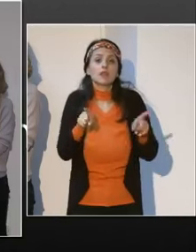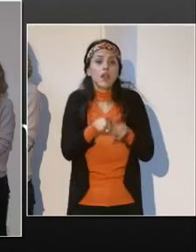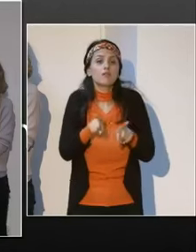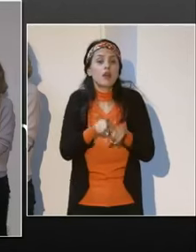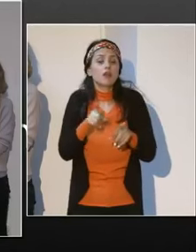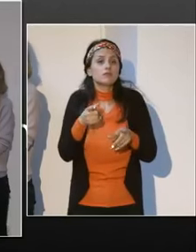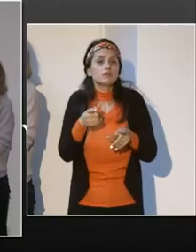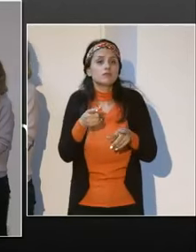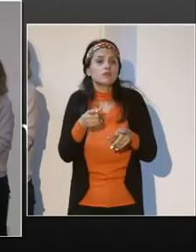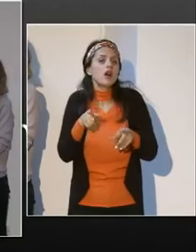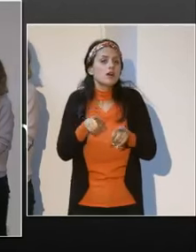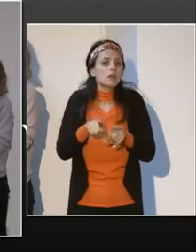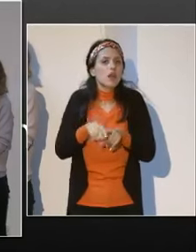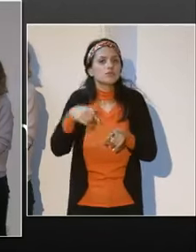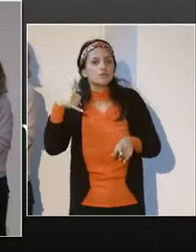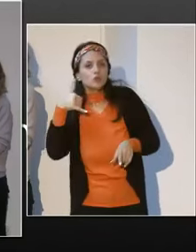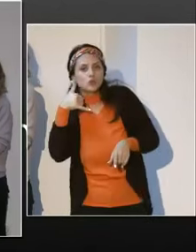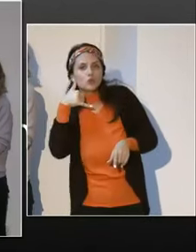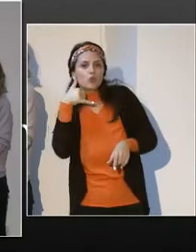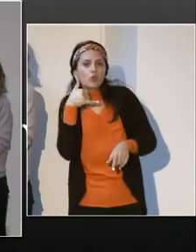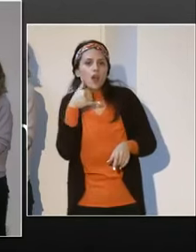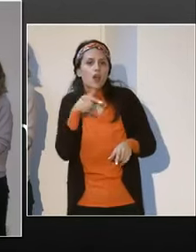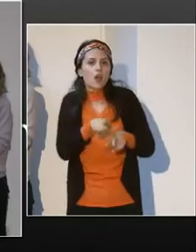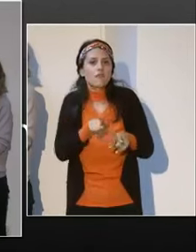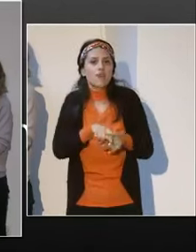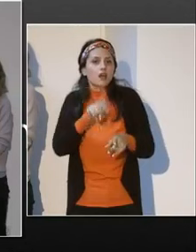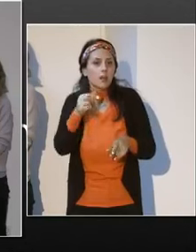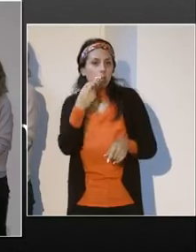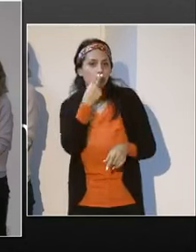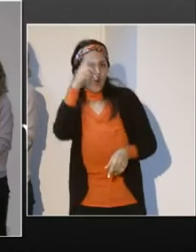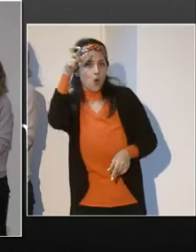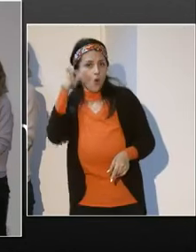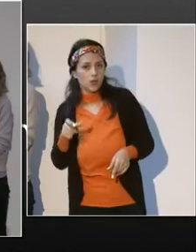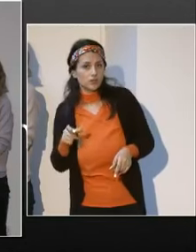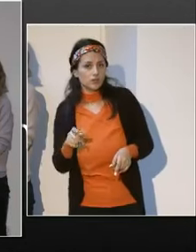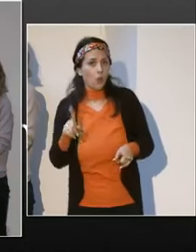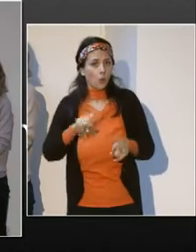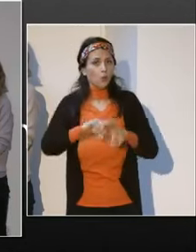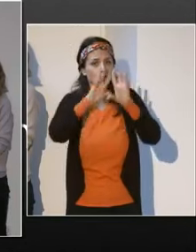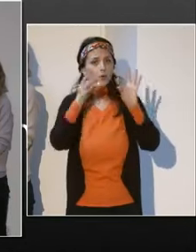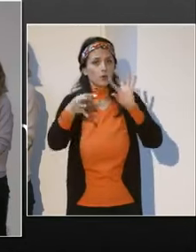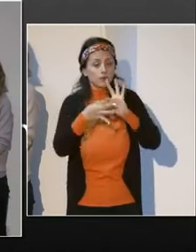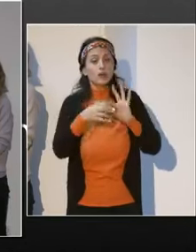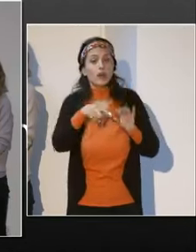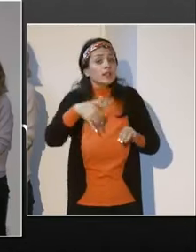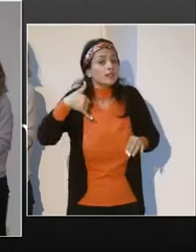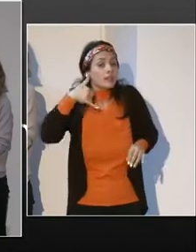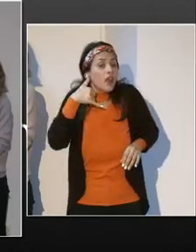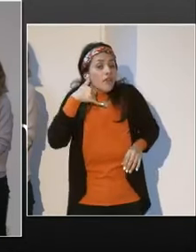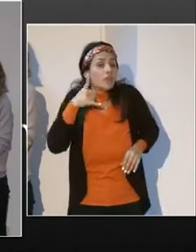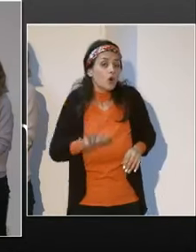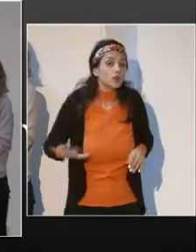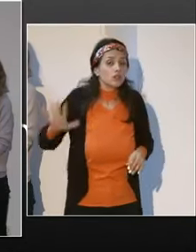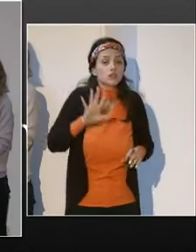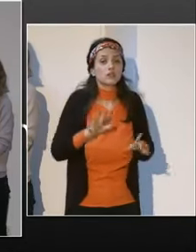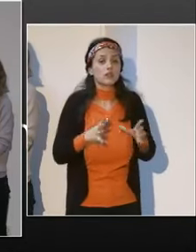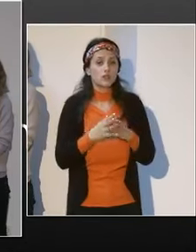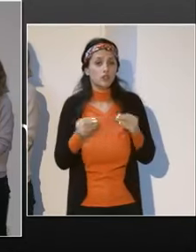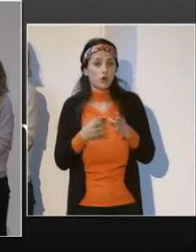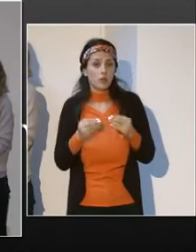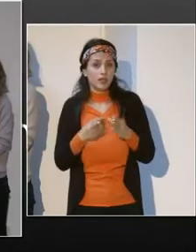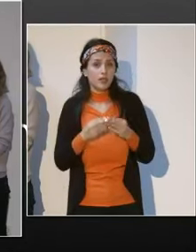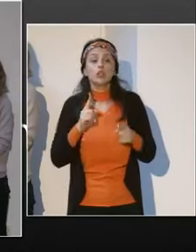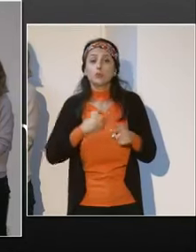de cercetare penala am facut ceea ce lucru deci practic prin acest mecanism valverde unic de altfel ani un la